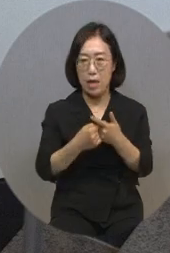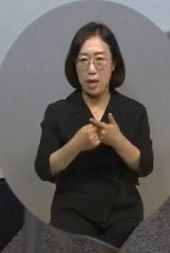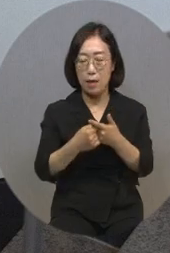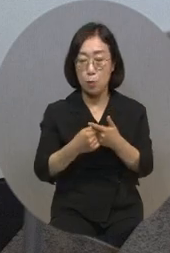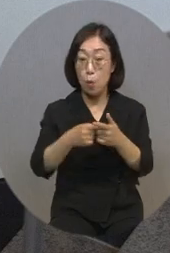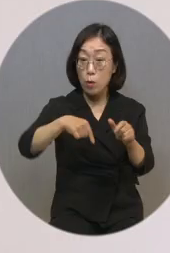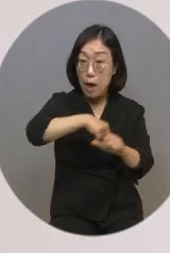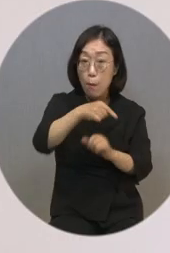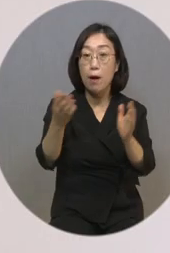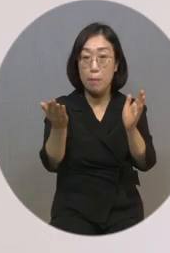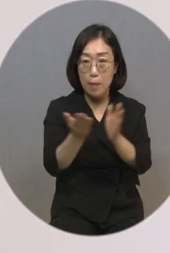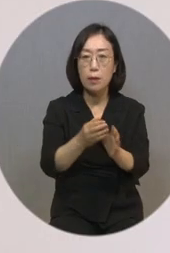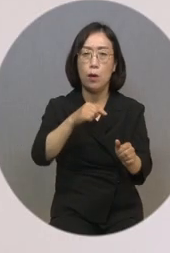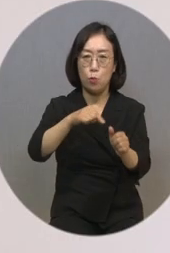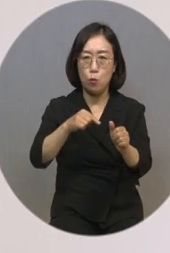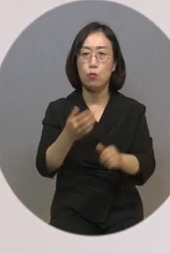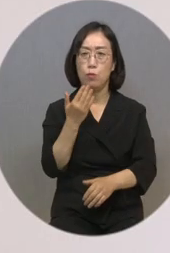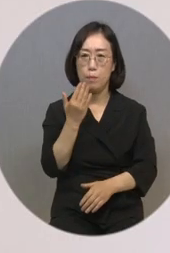교육이 가능합니다.